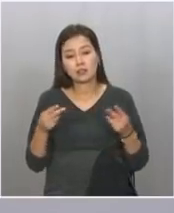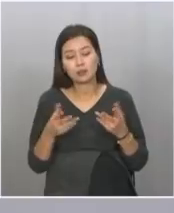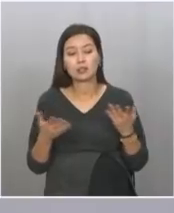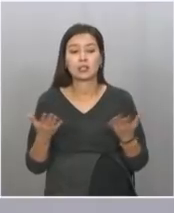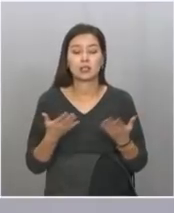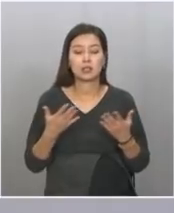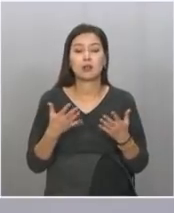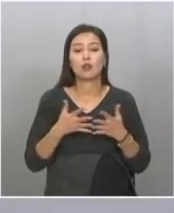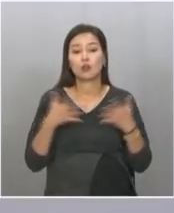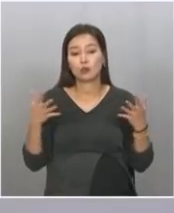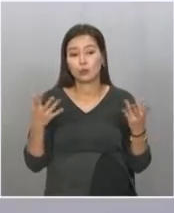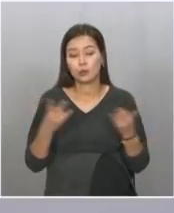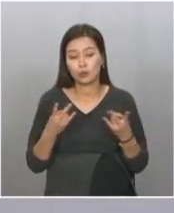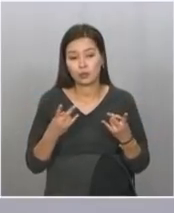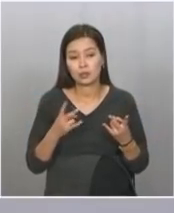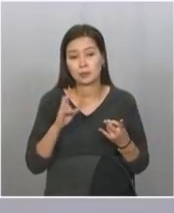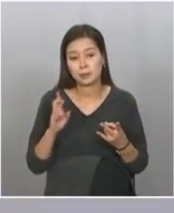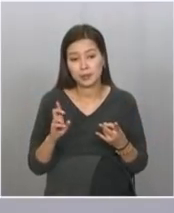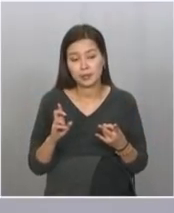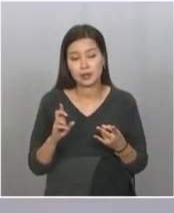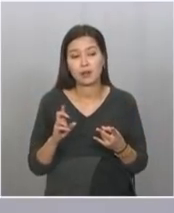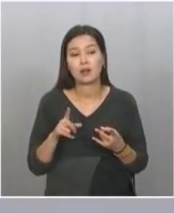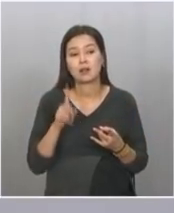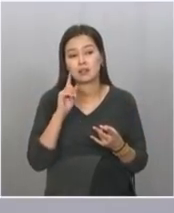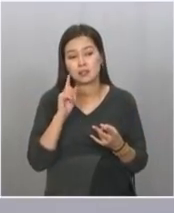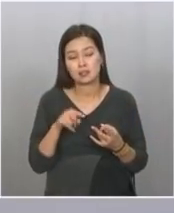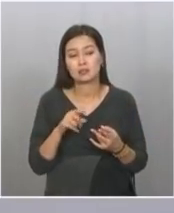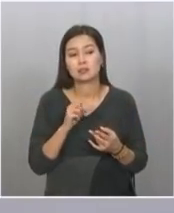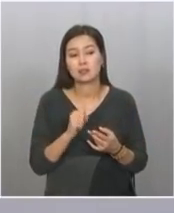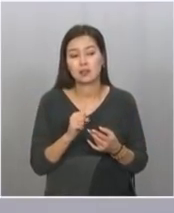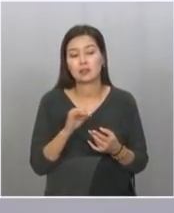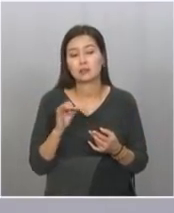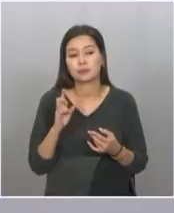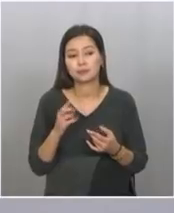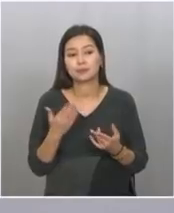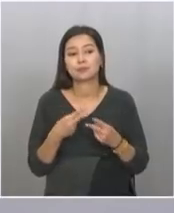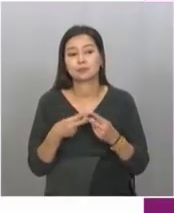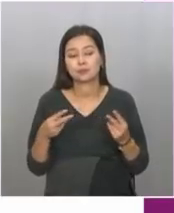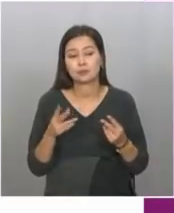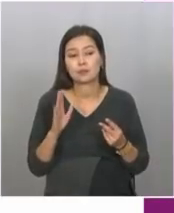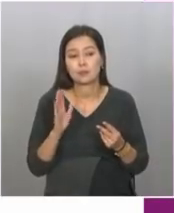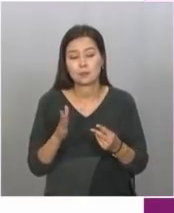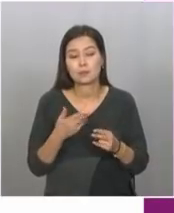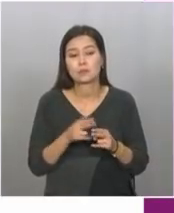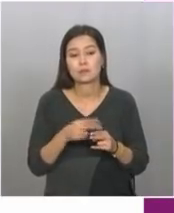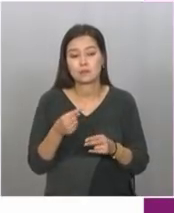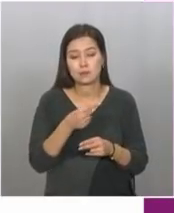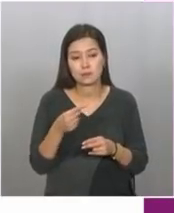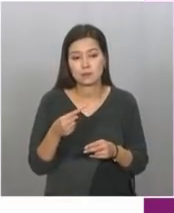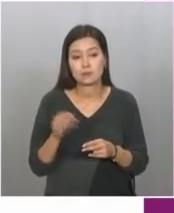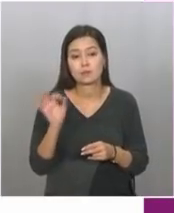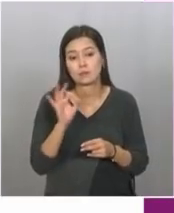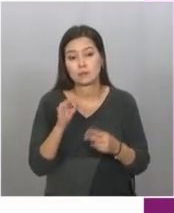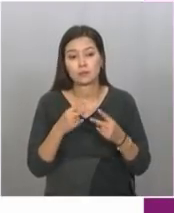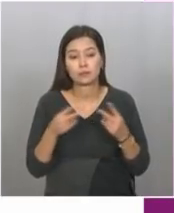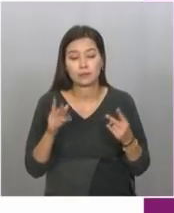немесе үлкен болу керек. Себебі біз білеміз ғой, мысалы A мен B тең болып қалса, азайтынысы 0-ге тең